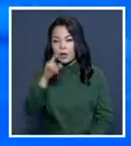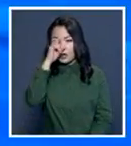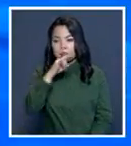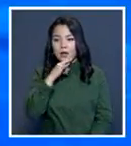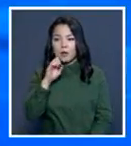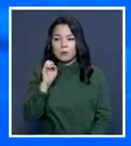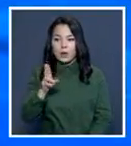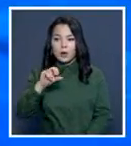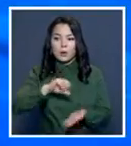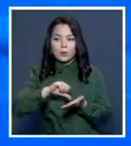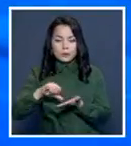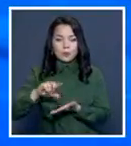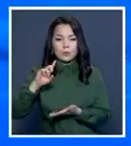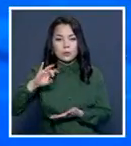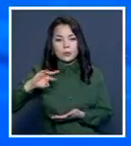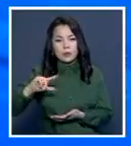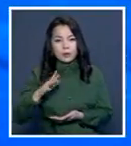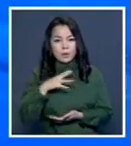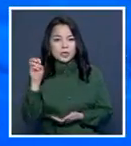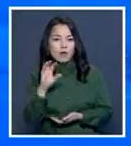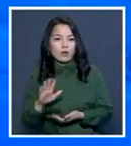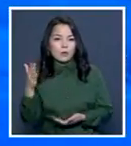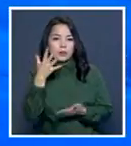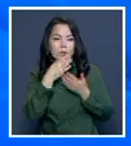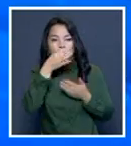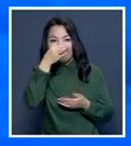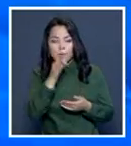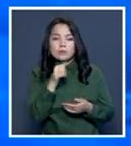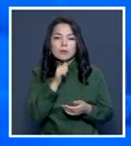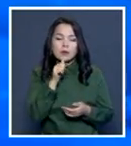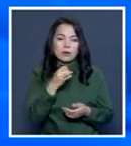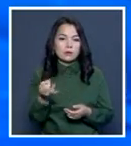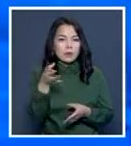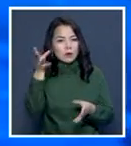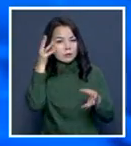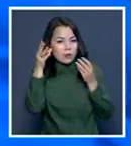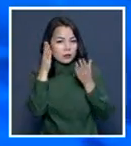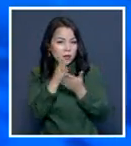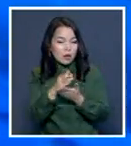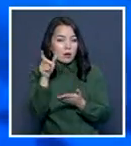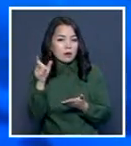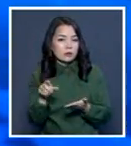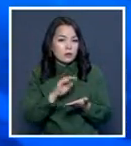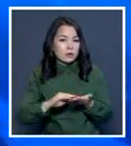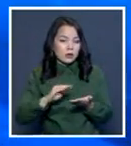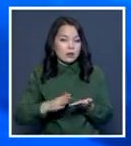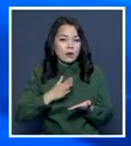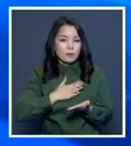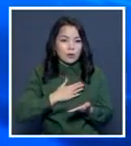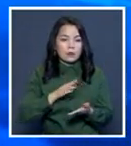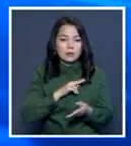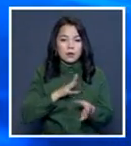Қазақстандық бақ өкілдері Брюссельде Еуропаның осы саладағы тың тәжірибесін игеруде. Әріптестеріміз мұндай мүмкіндікке Еуроода